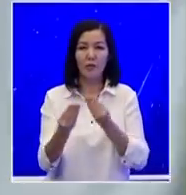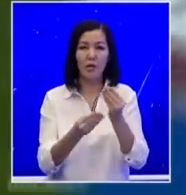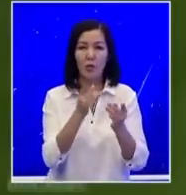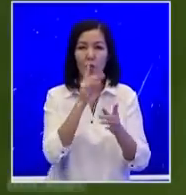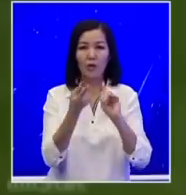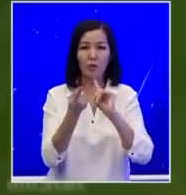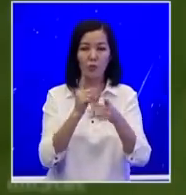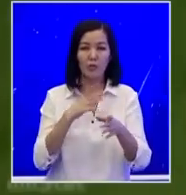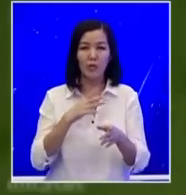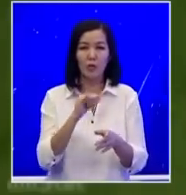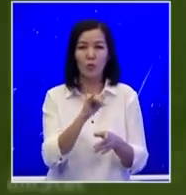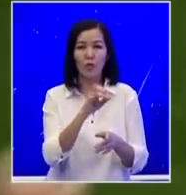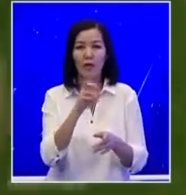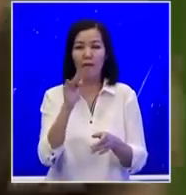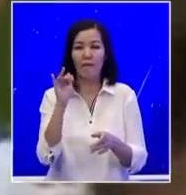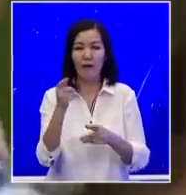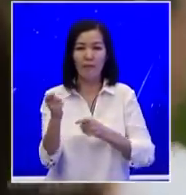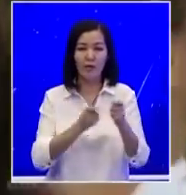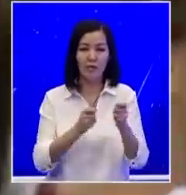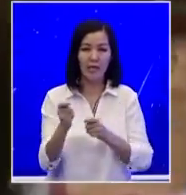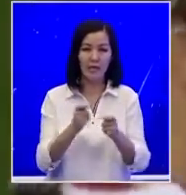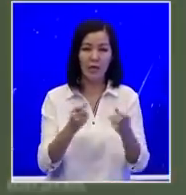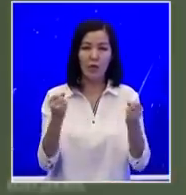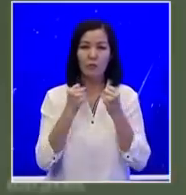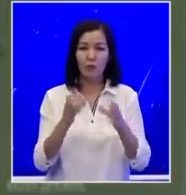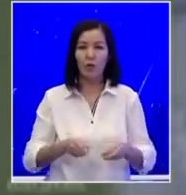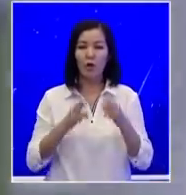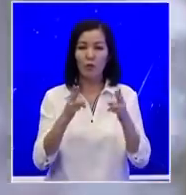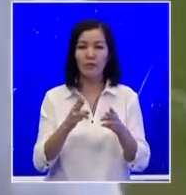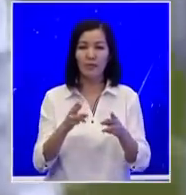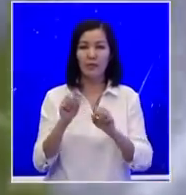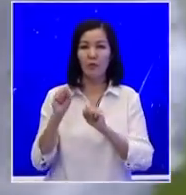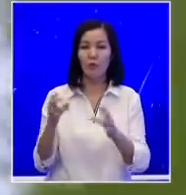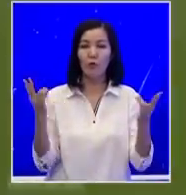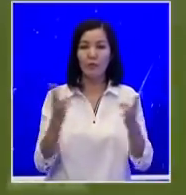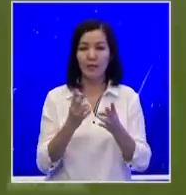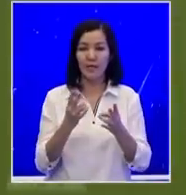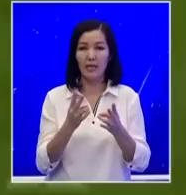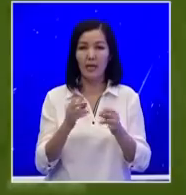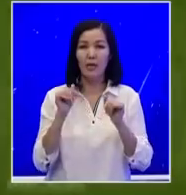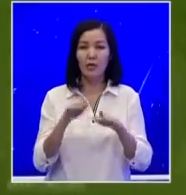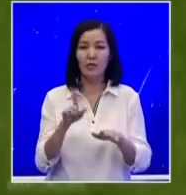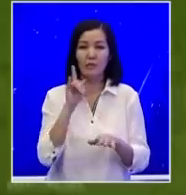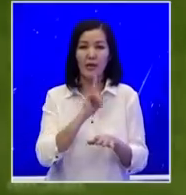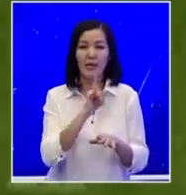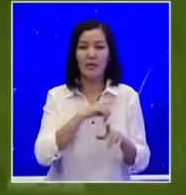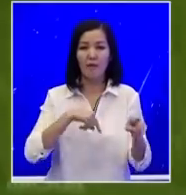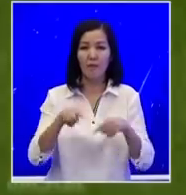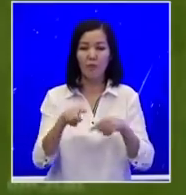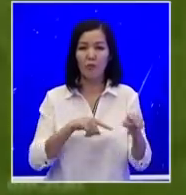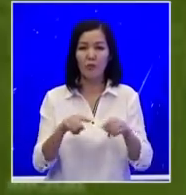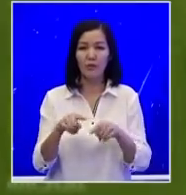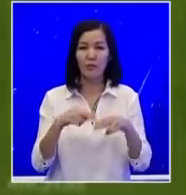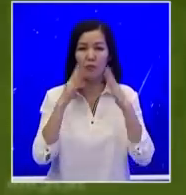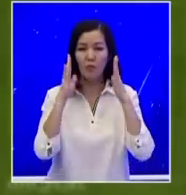өзгертті. УЕФА басшыларының айтуынша спортшылардың қауіпсіздігін бірінші орынға қоя отырып, мұндай шешімді әйелдер футболына айтарлықтай